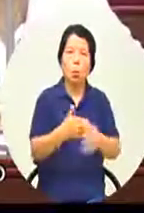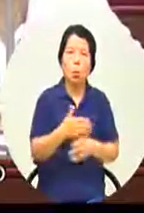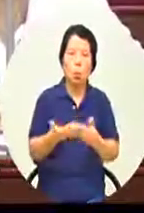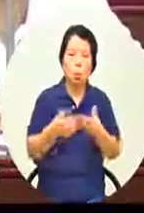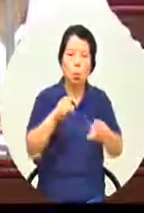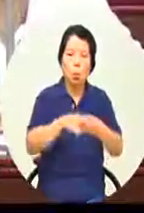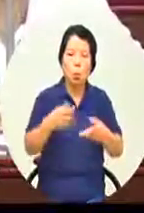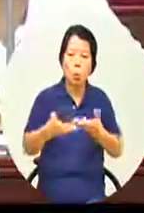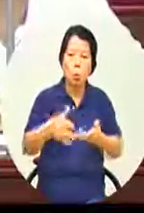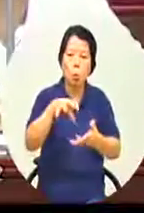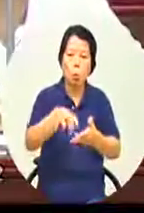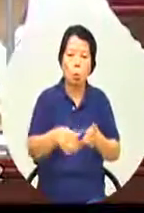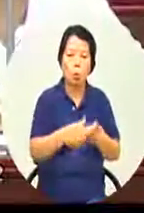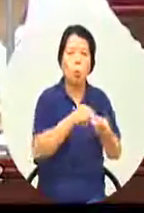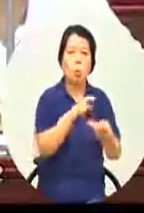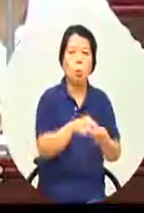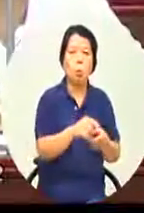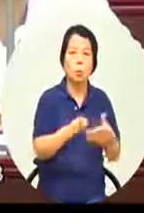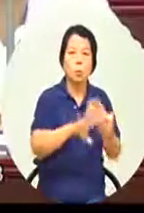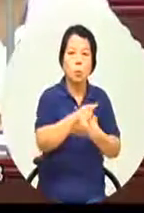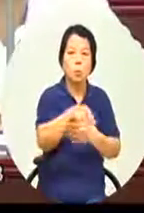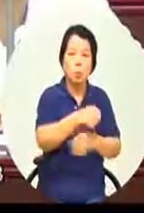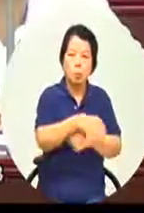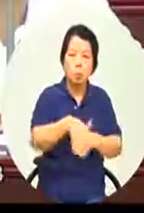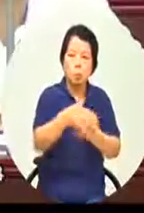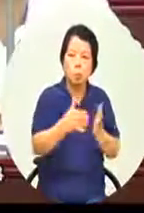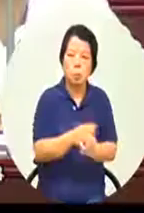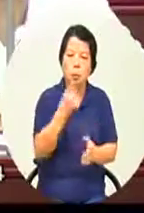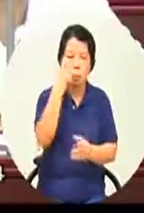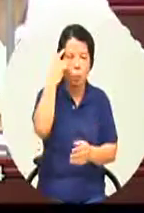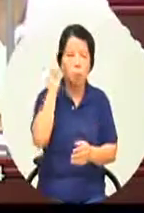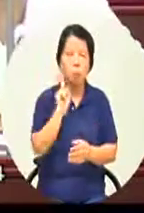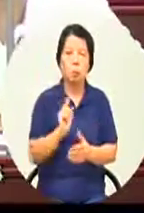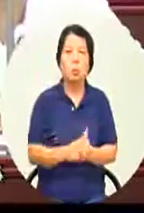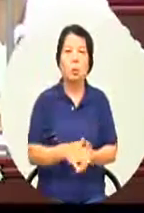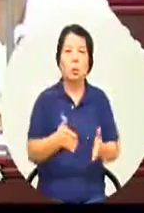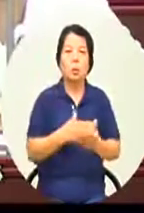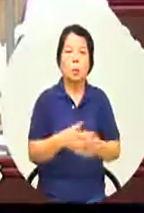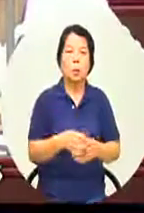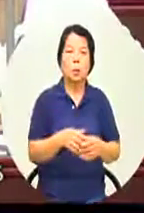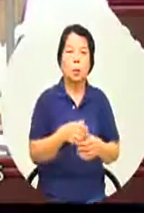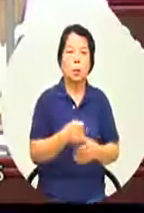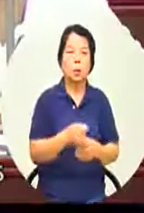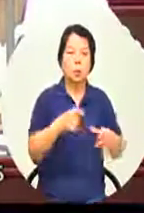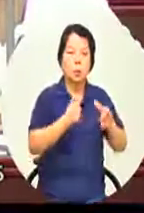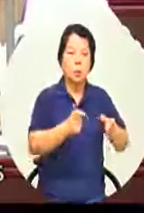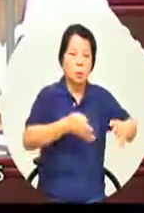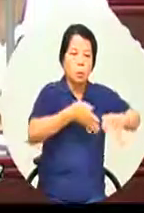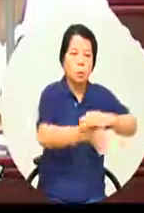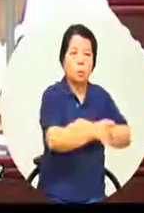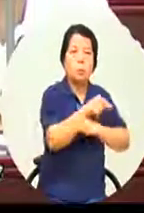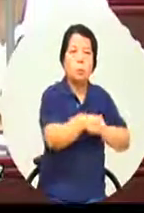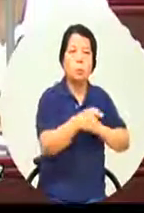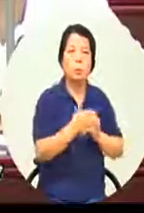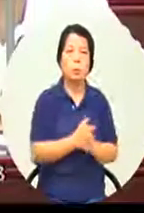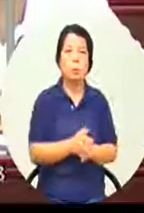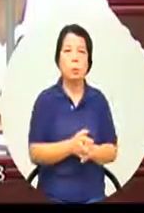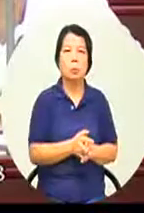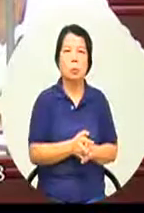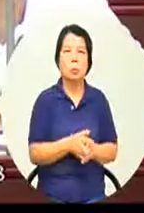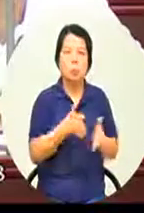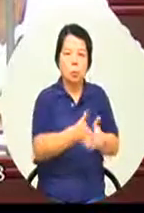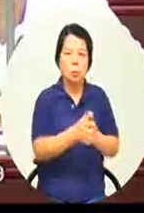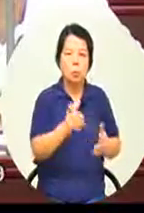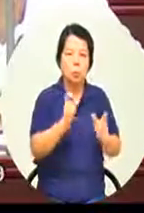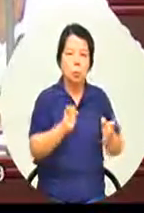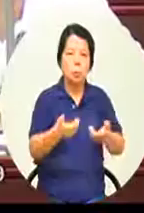来对于好的，好的。那另外刚才提到那个过港隧道的部分这个部分是港务